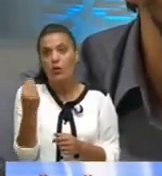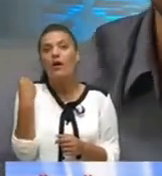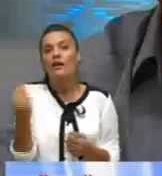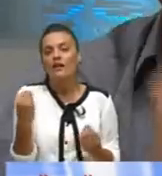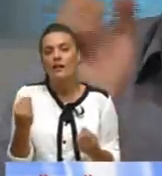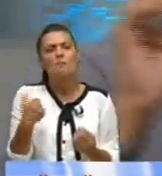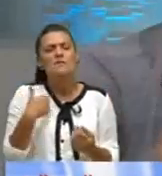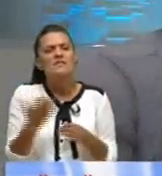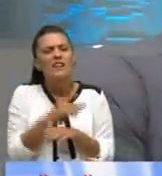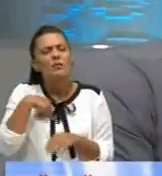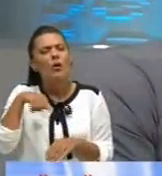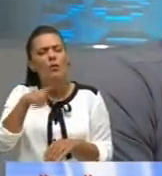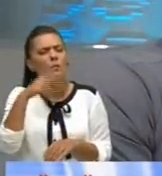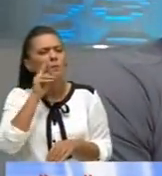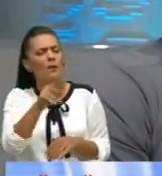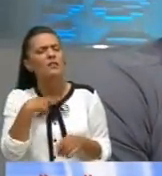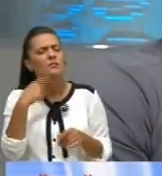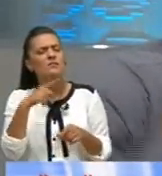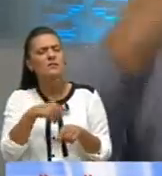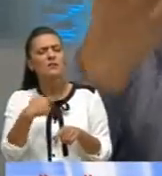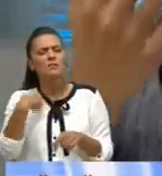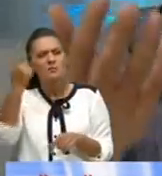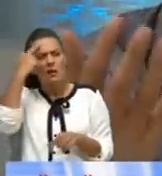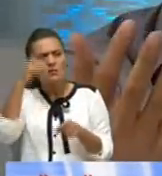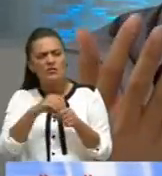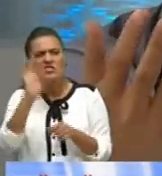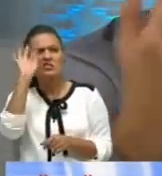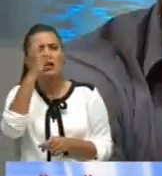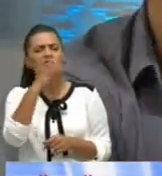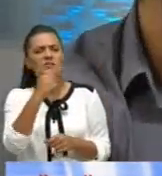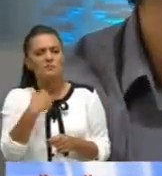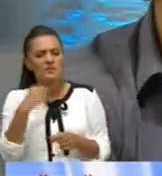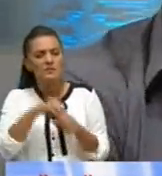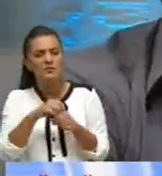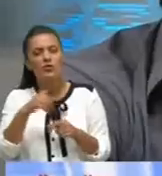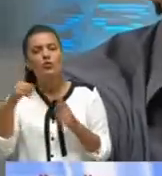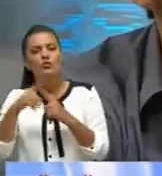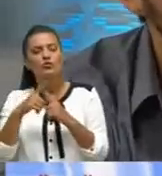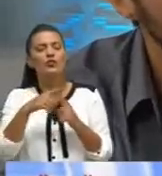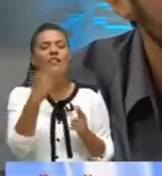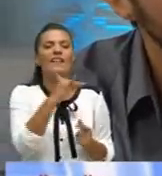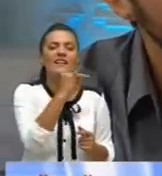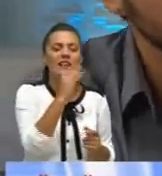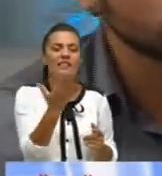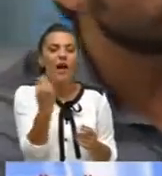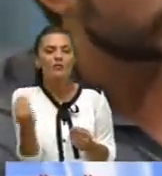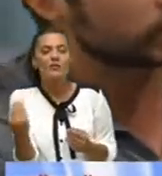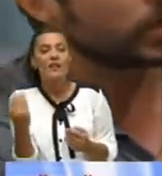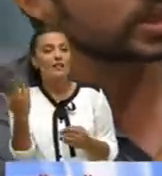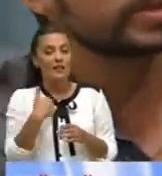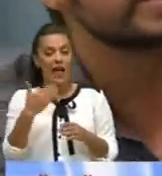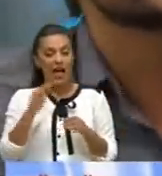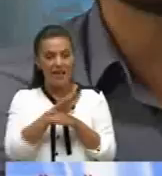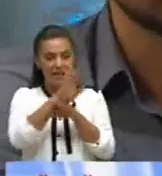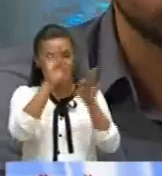iyidir. Peki biz neden onları acaba vakti zamanında kodladık? Neden yeşil bizim Hı-hı. için turuncu ve griden daha çekici? Hı-hı. Çünkü